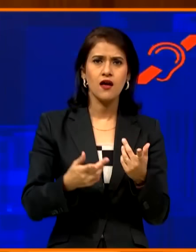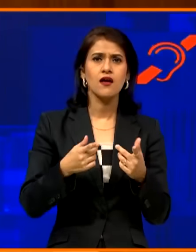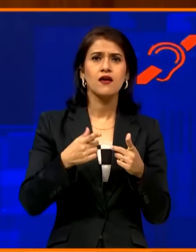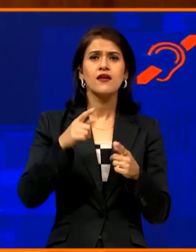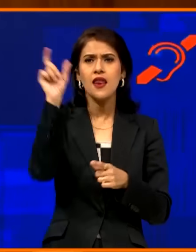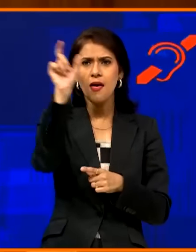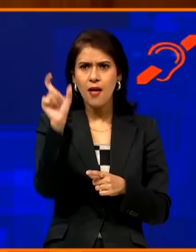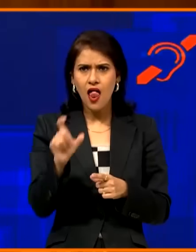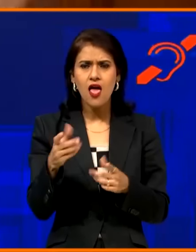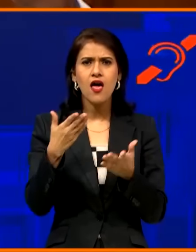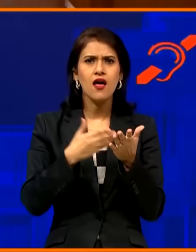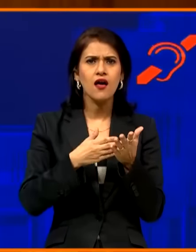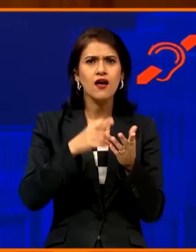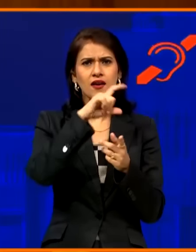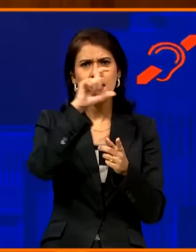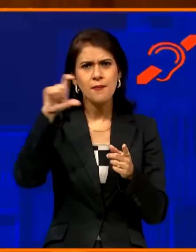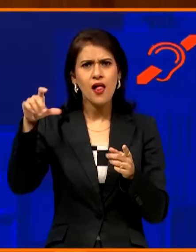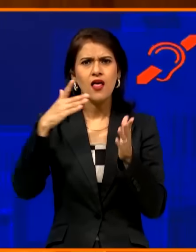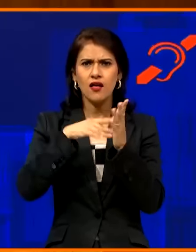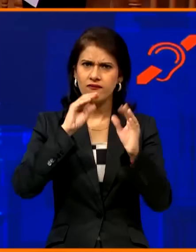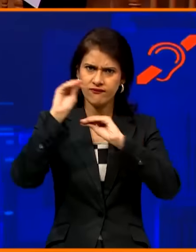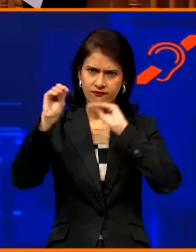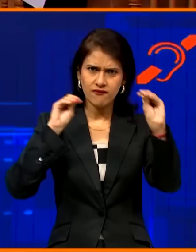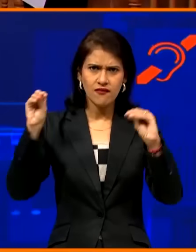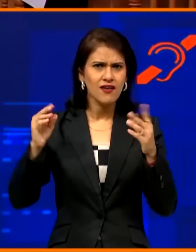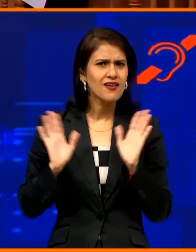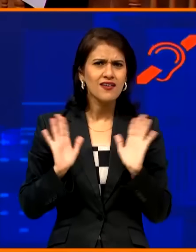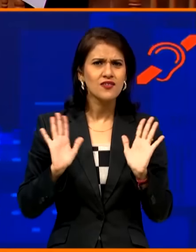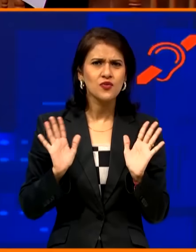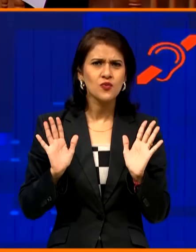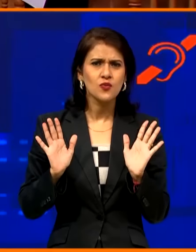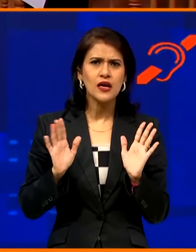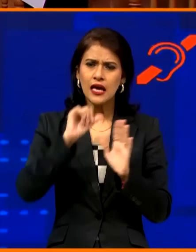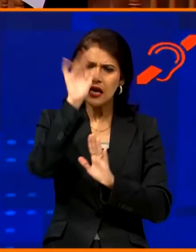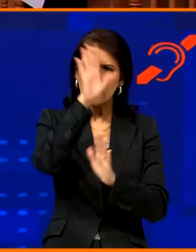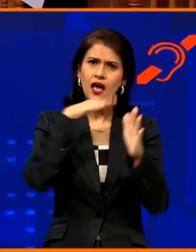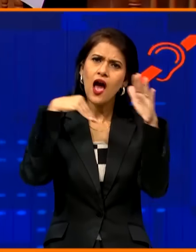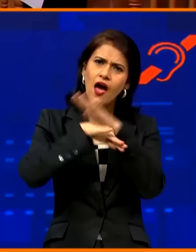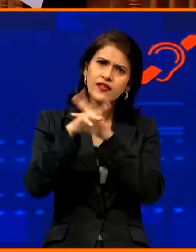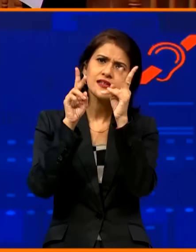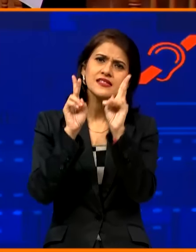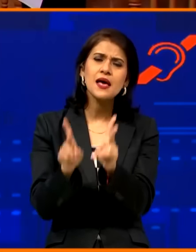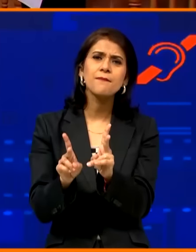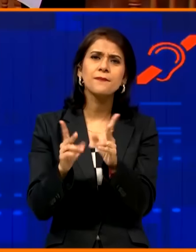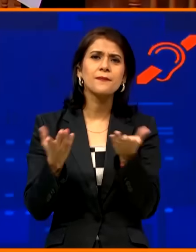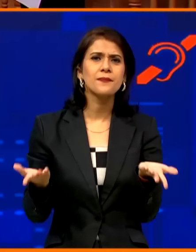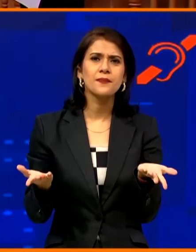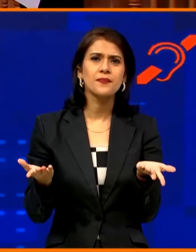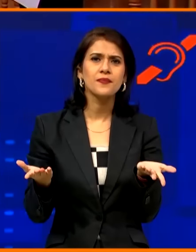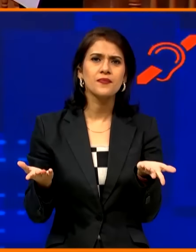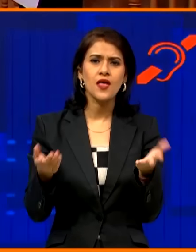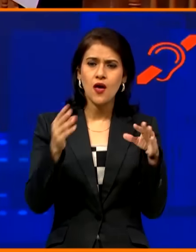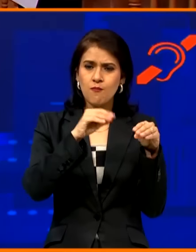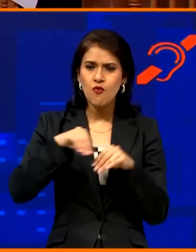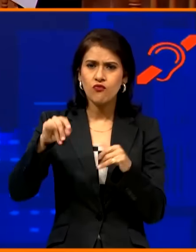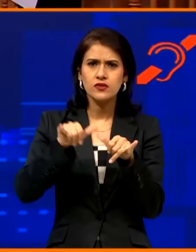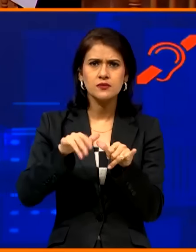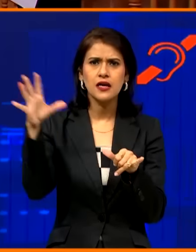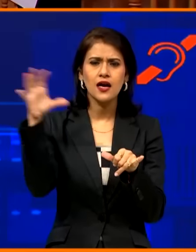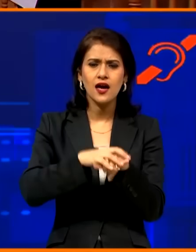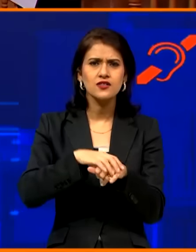क्या कहीं नहीं जाएगा ना इंडिया की चीज इंडिया में रहेगी और हम हमारे बारे में आज की तारीख